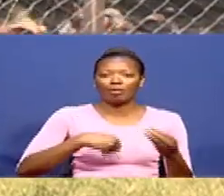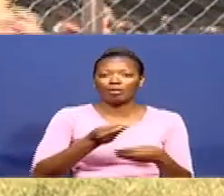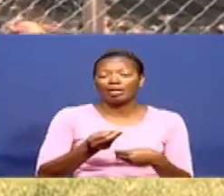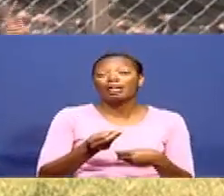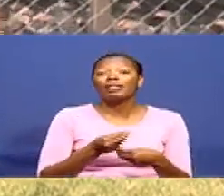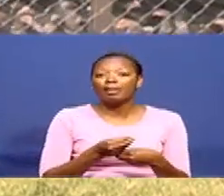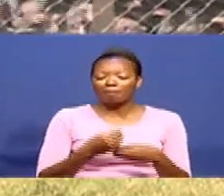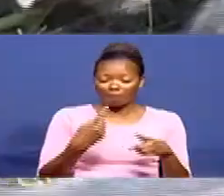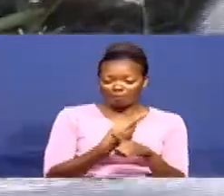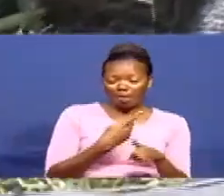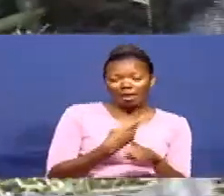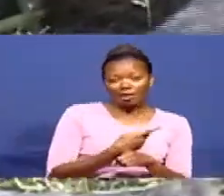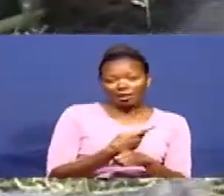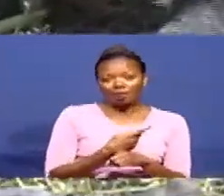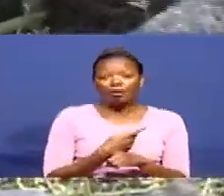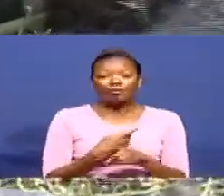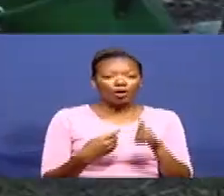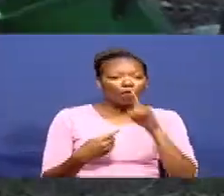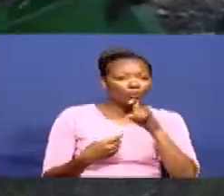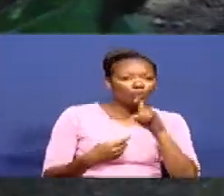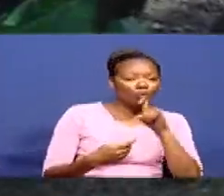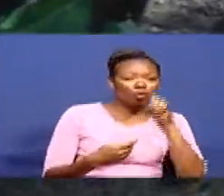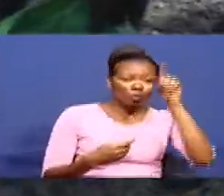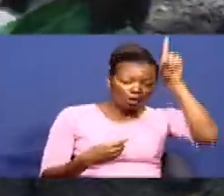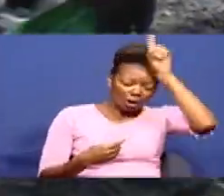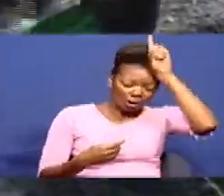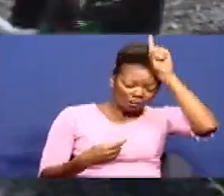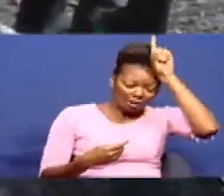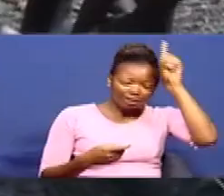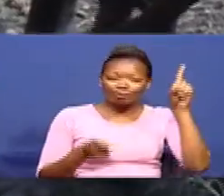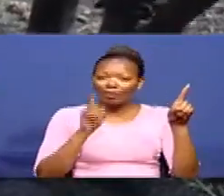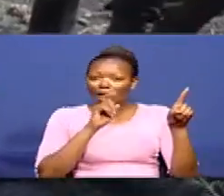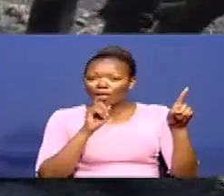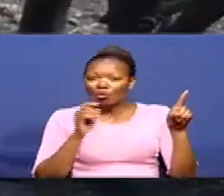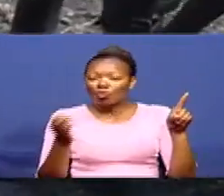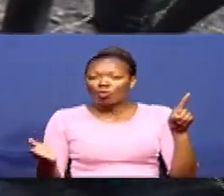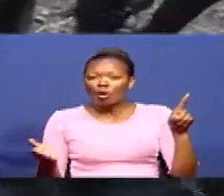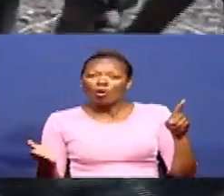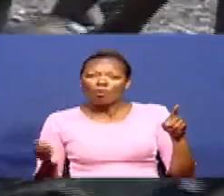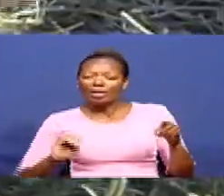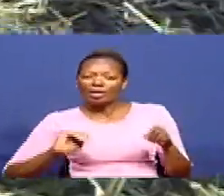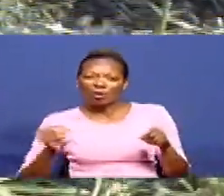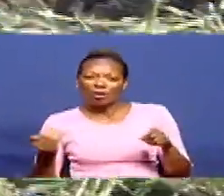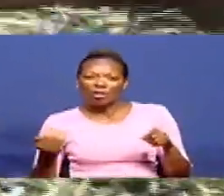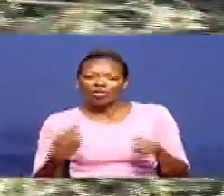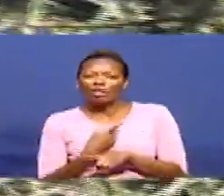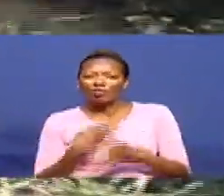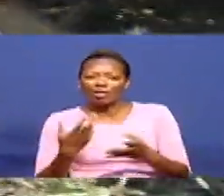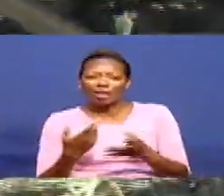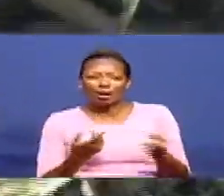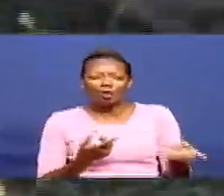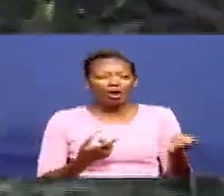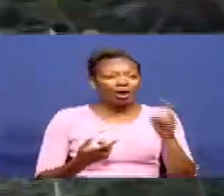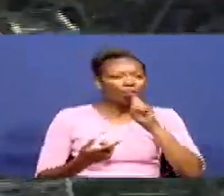Tofauti ya kuku wa kienyeji na wa broiler, mbali na kiwango cha chakula na utunzi wanachohitaji, kuku wa kienyeji hawashambuliwi sana